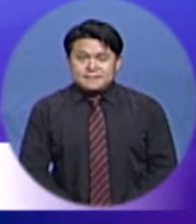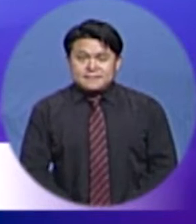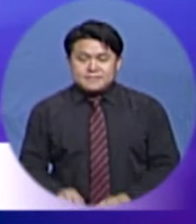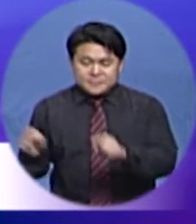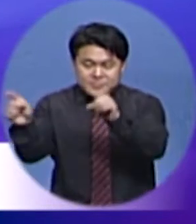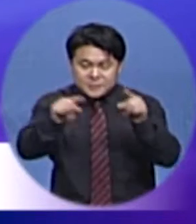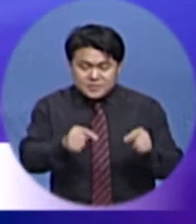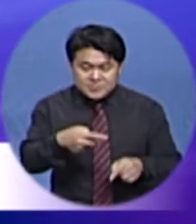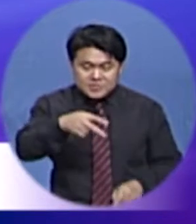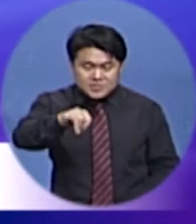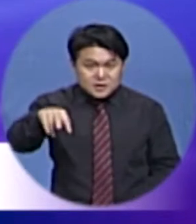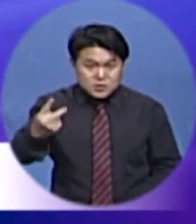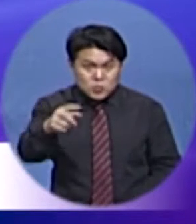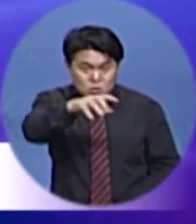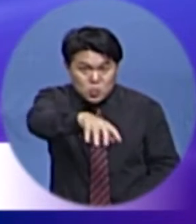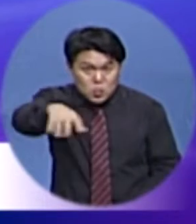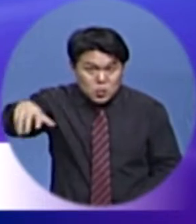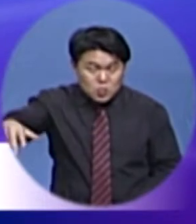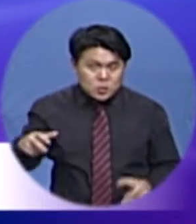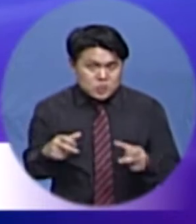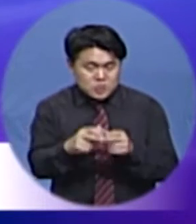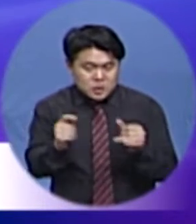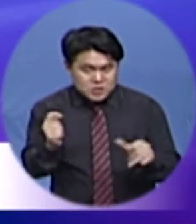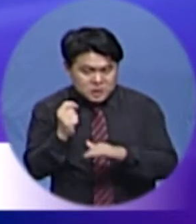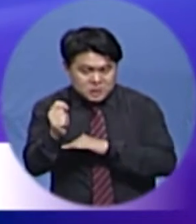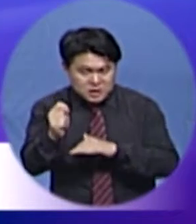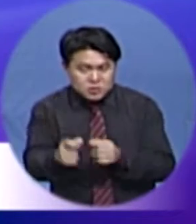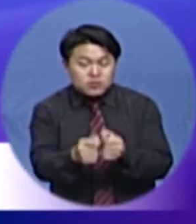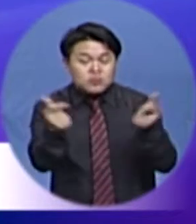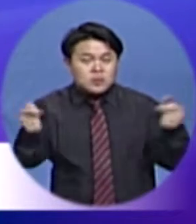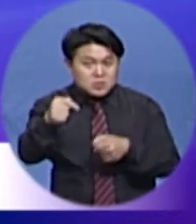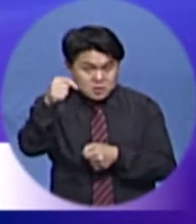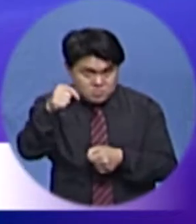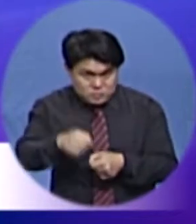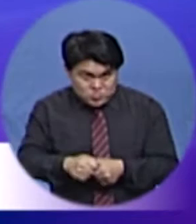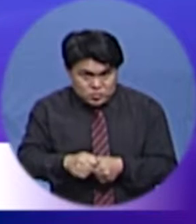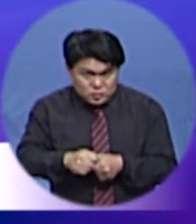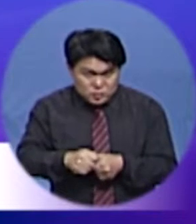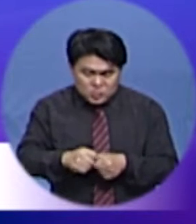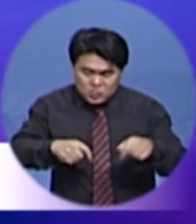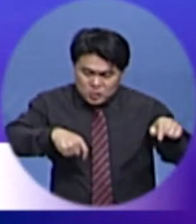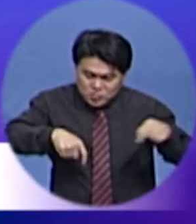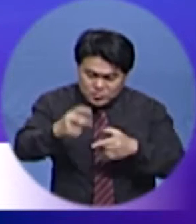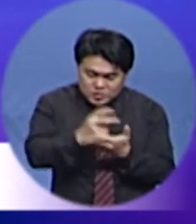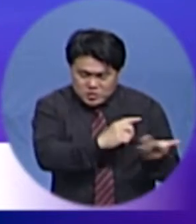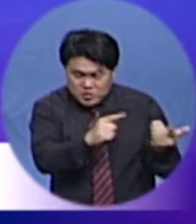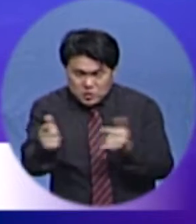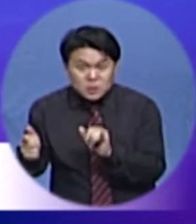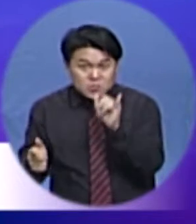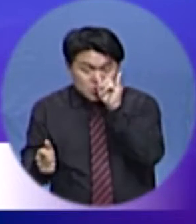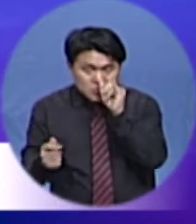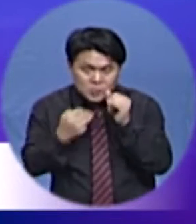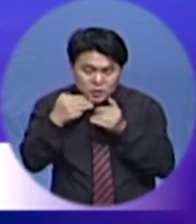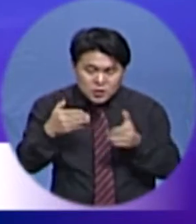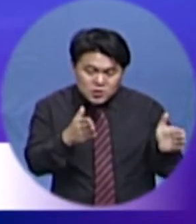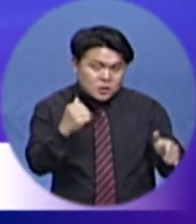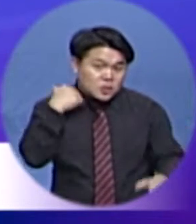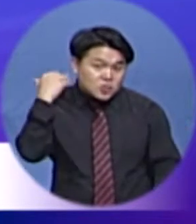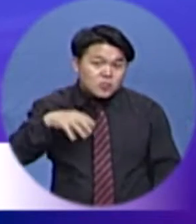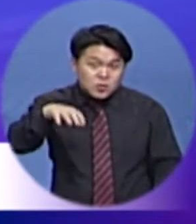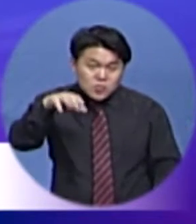전국 시도별로 장애인 콜택시의 배차율을 높이기 위해서 여러 교통정책들을 내놓고 있죠. 경기도